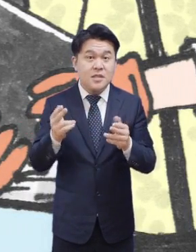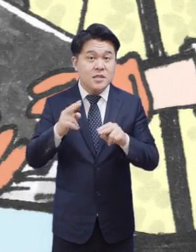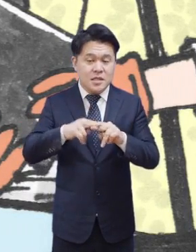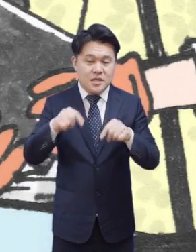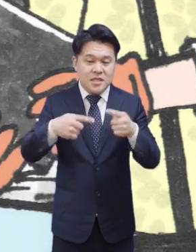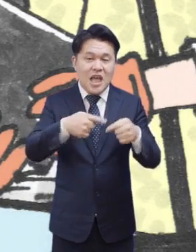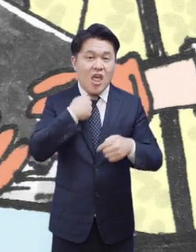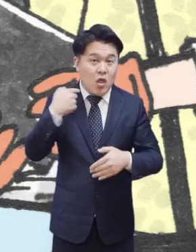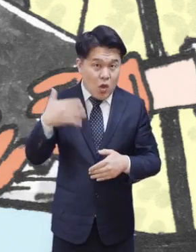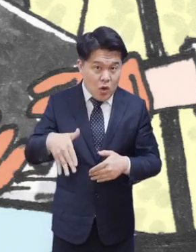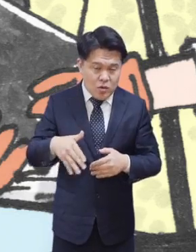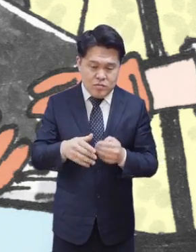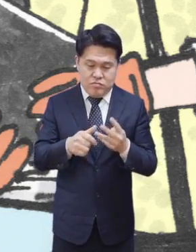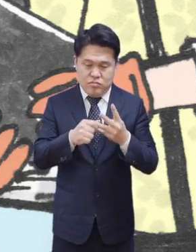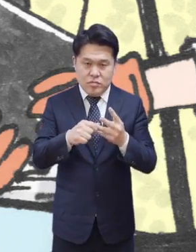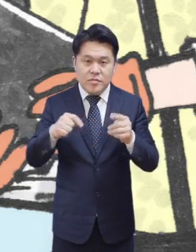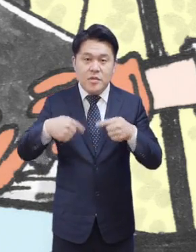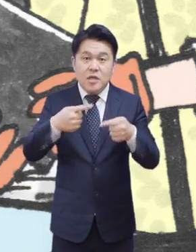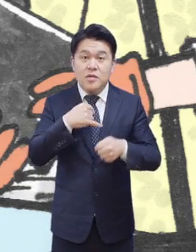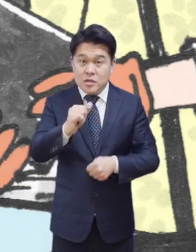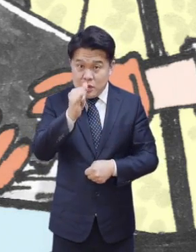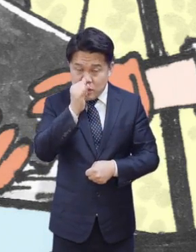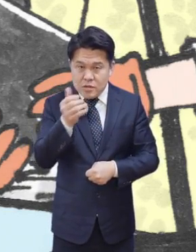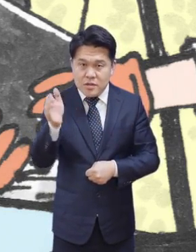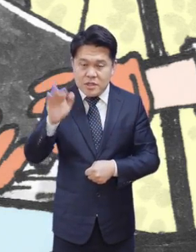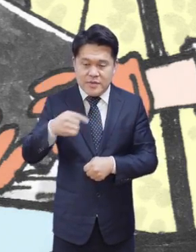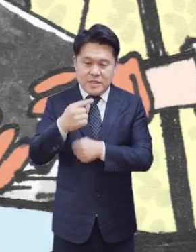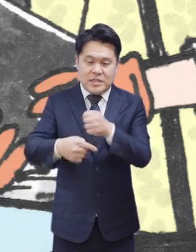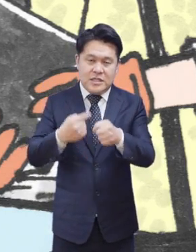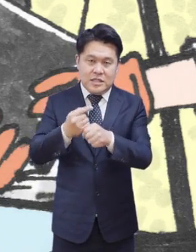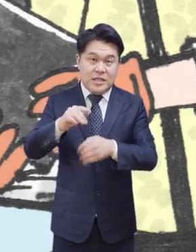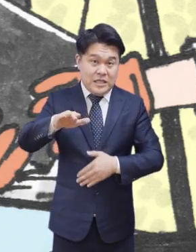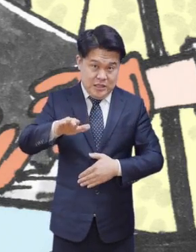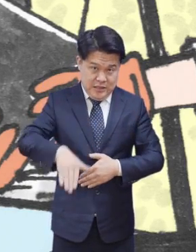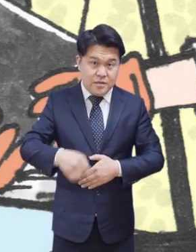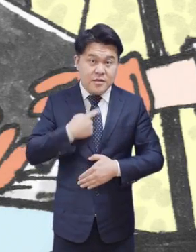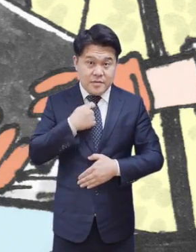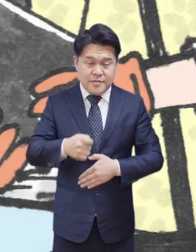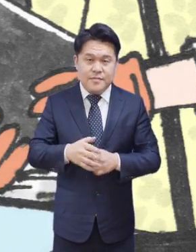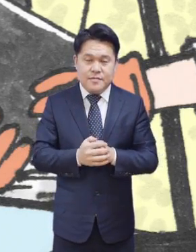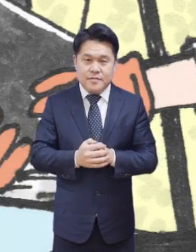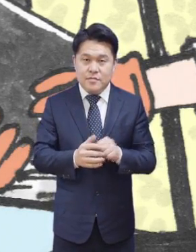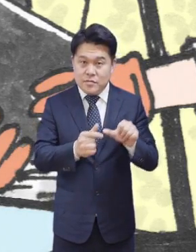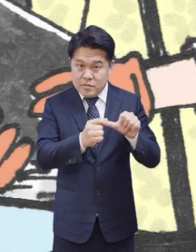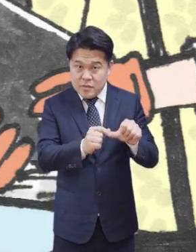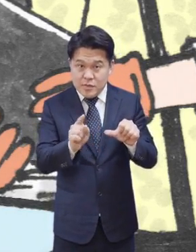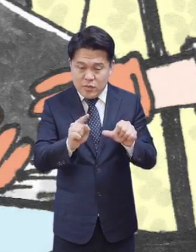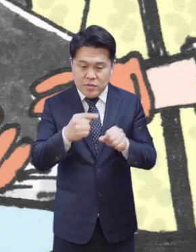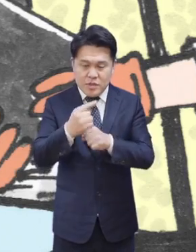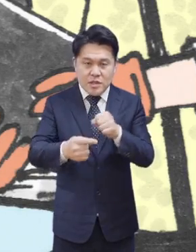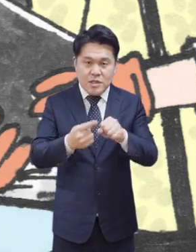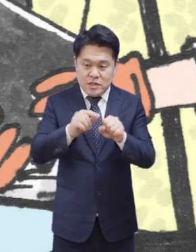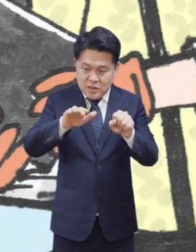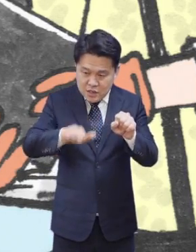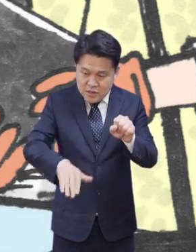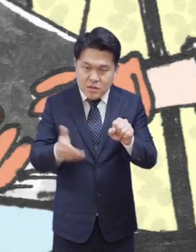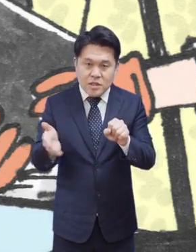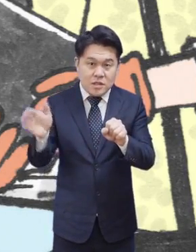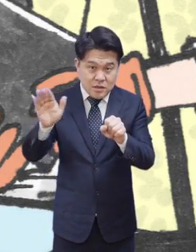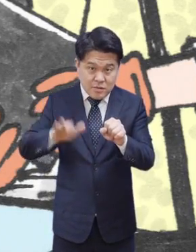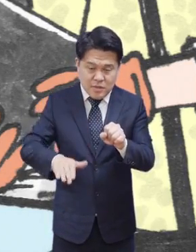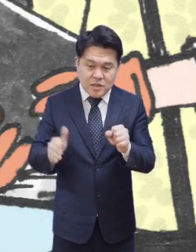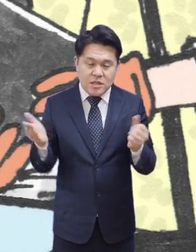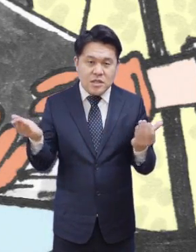장애인 일자리에 참여한 적이 없거나 참여했더라도 1년 이하여야 합니다. 또한 1년